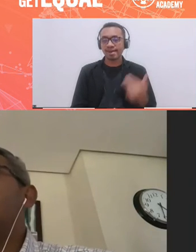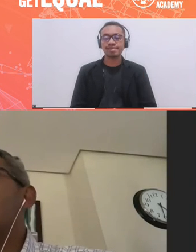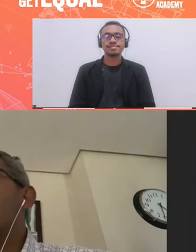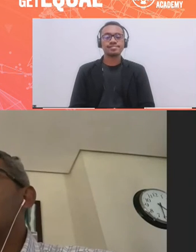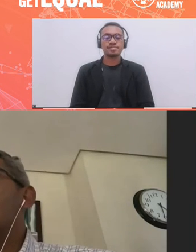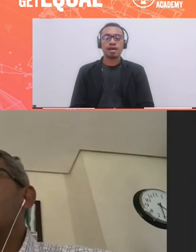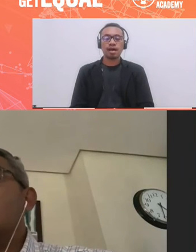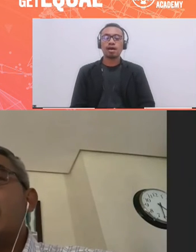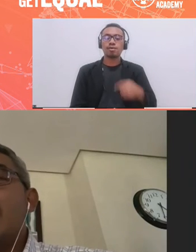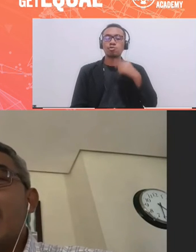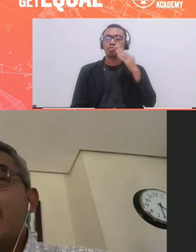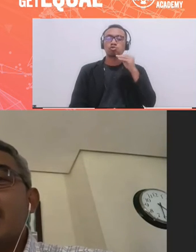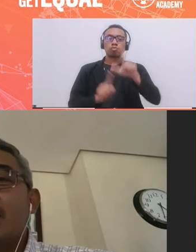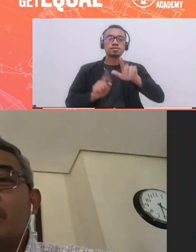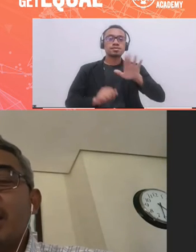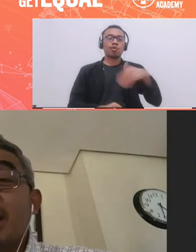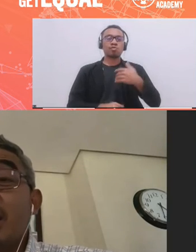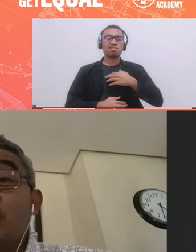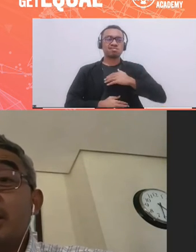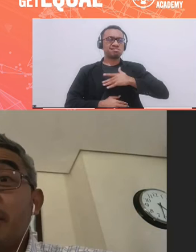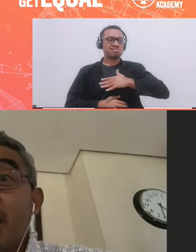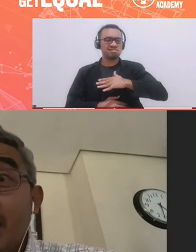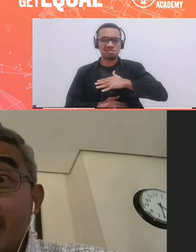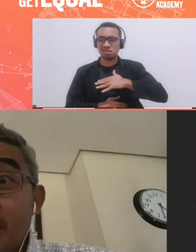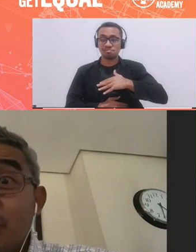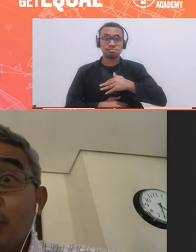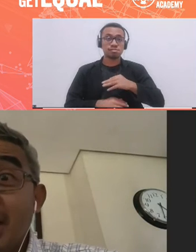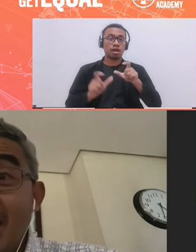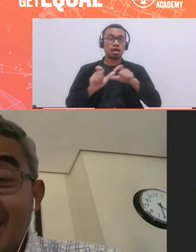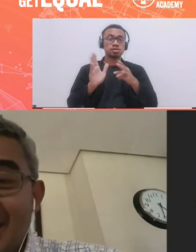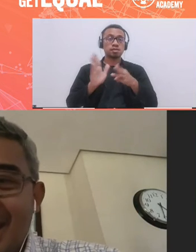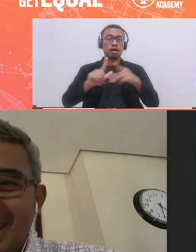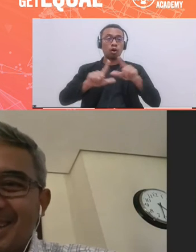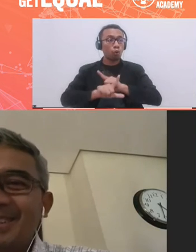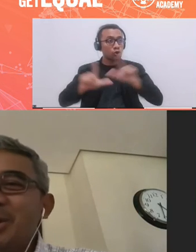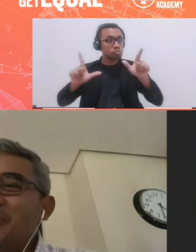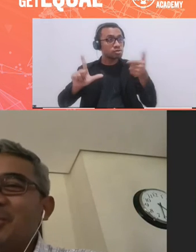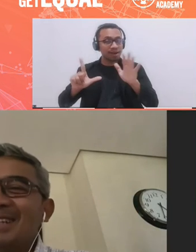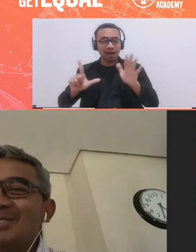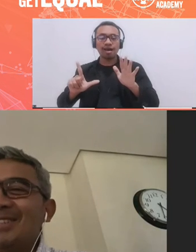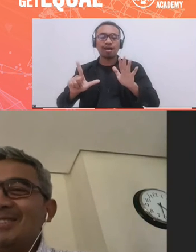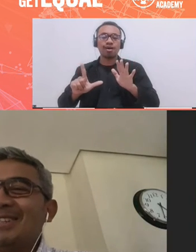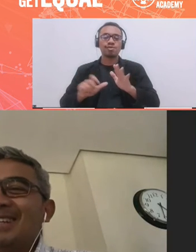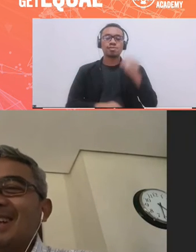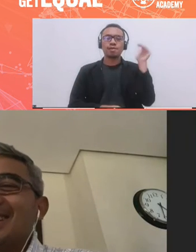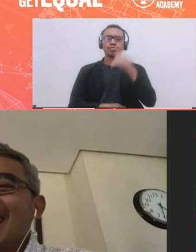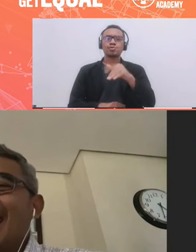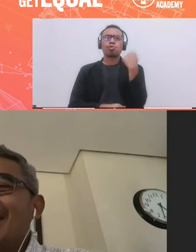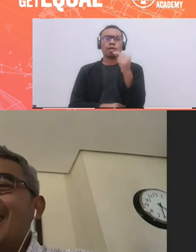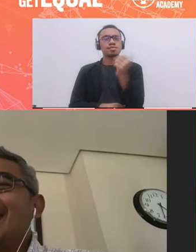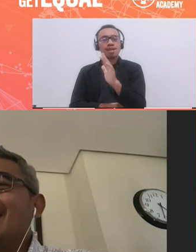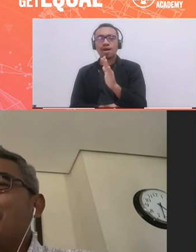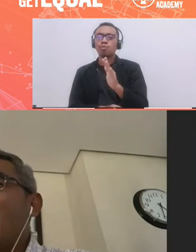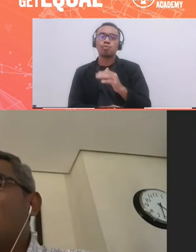tahun, kegelisahannya hanya satu. Kira-kira lulus SMA nggak ya? Masuk kuliah nggak ya? Gitu. Bukan isu-isu